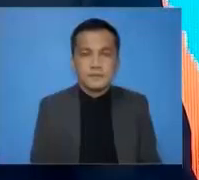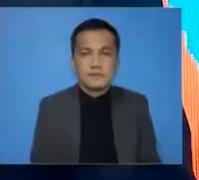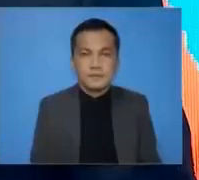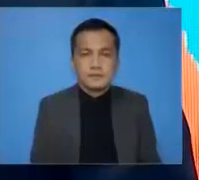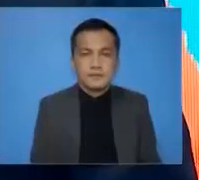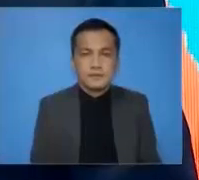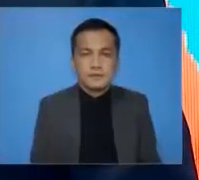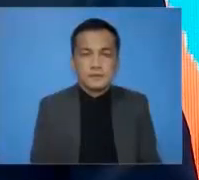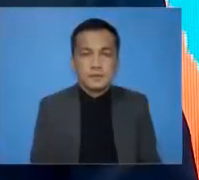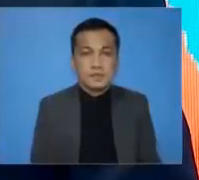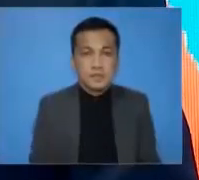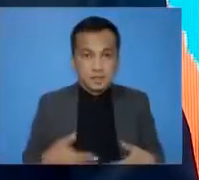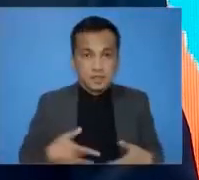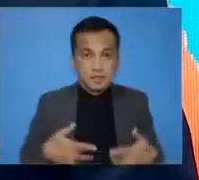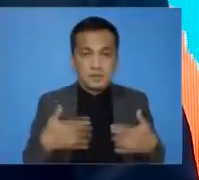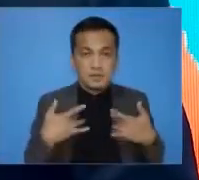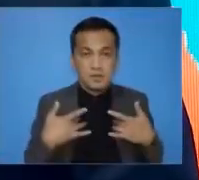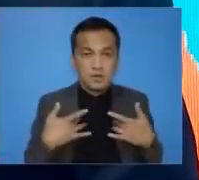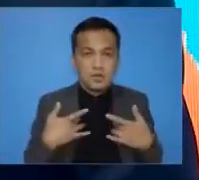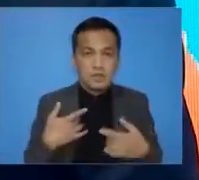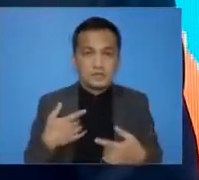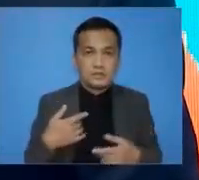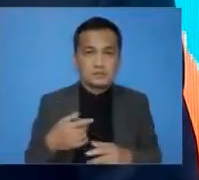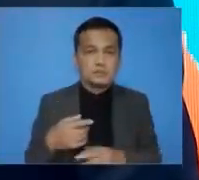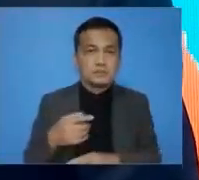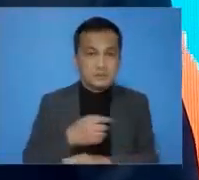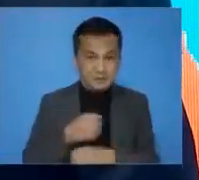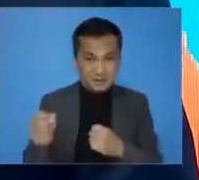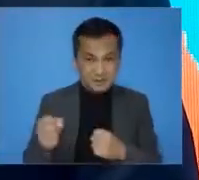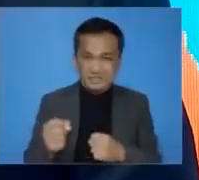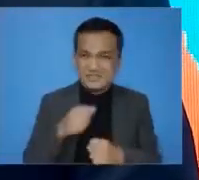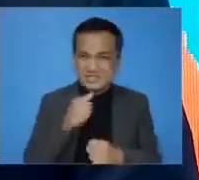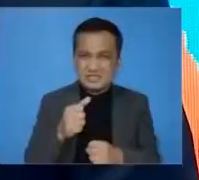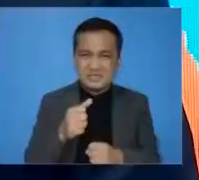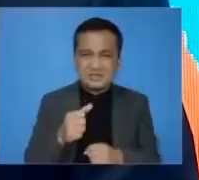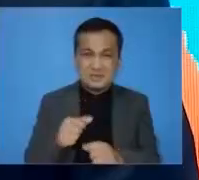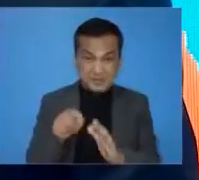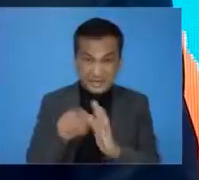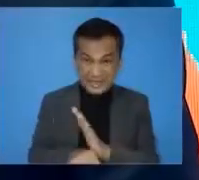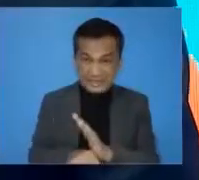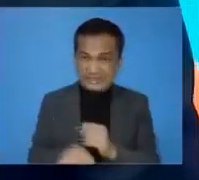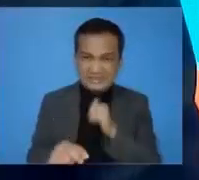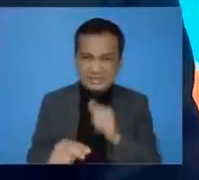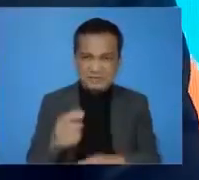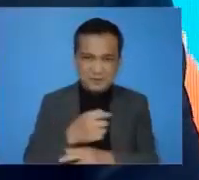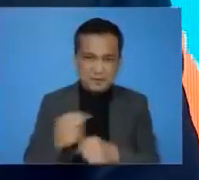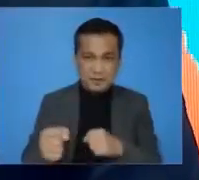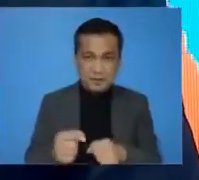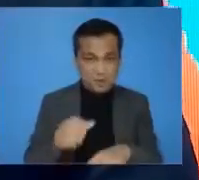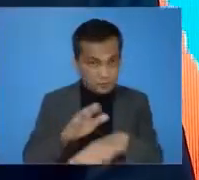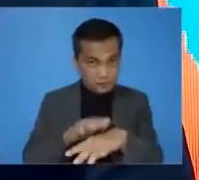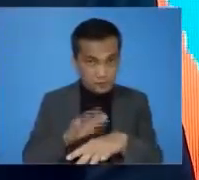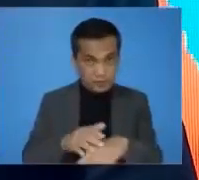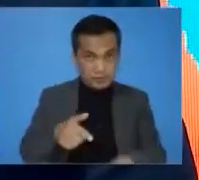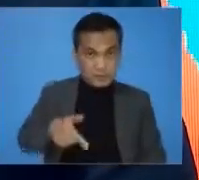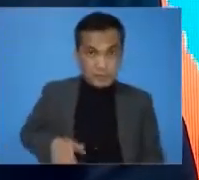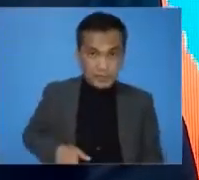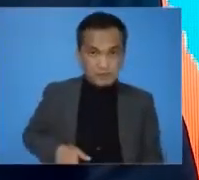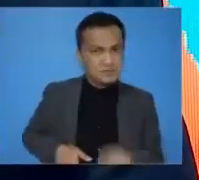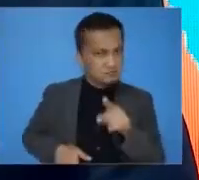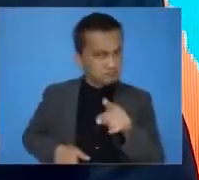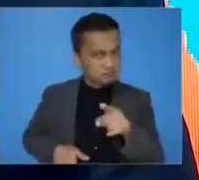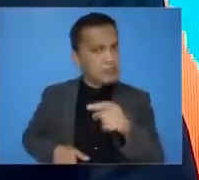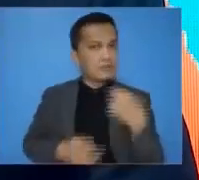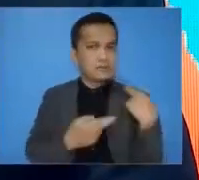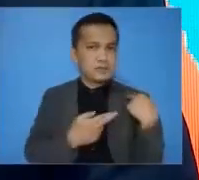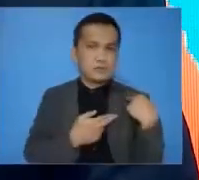Ang buhay na kinuha, hindi na yan mababawi. Kaya paalala po sa mga may baril dyan, maging responsable po kayo. At hindi